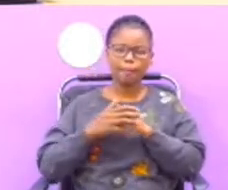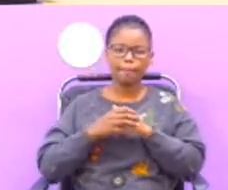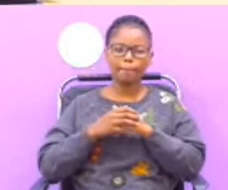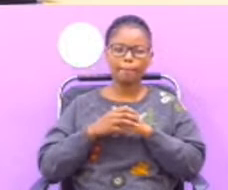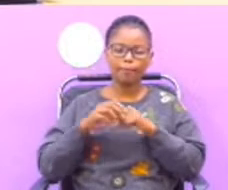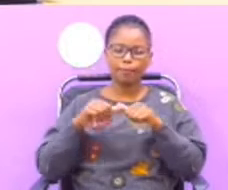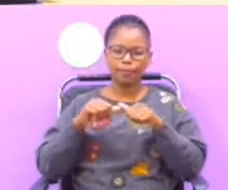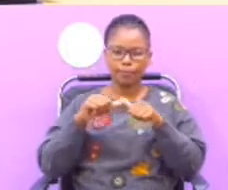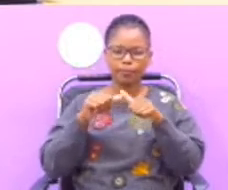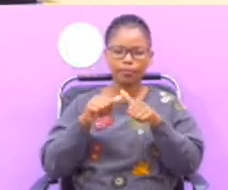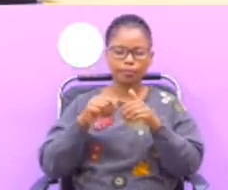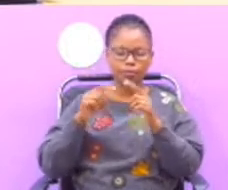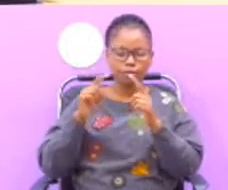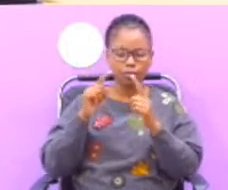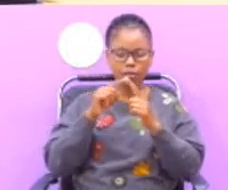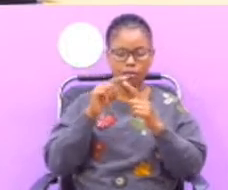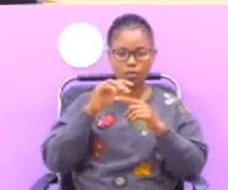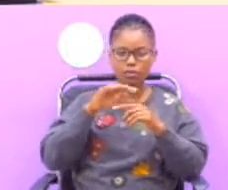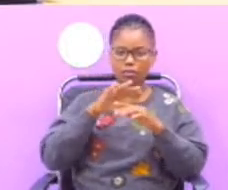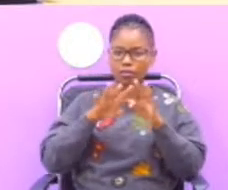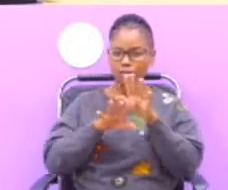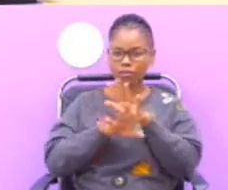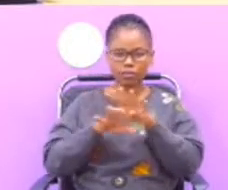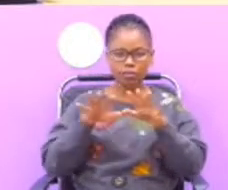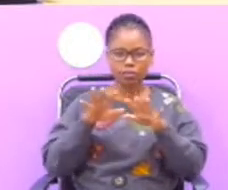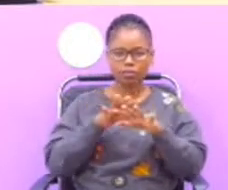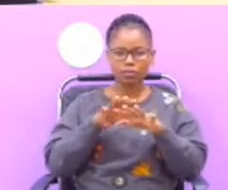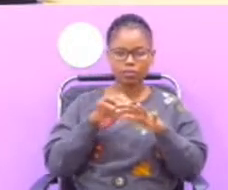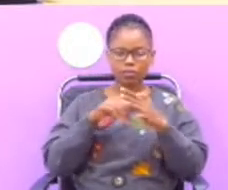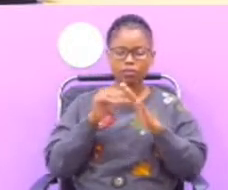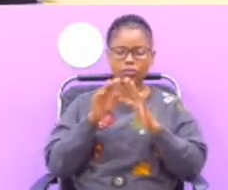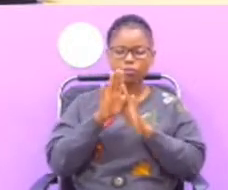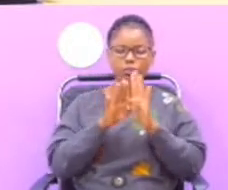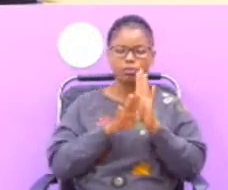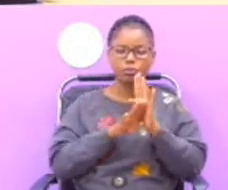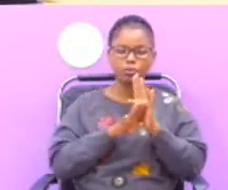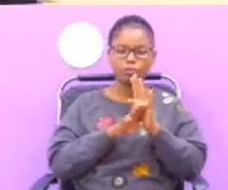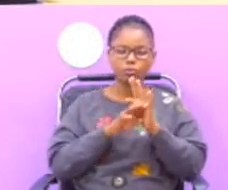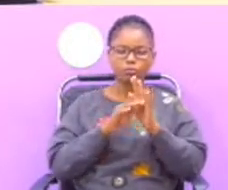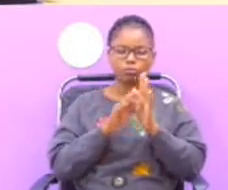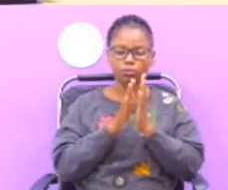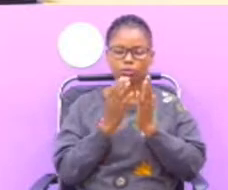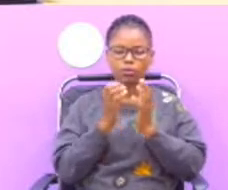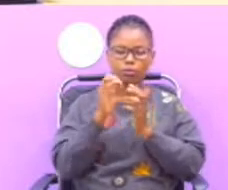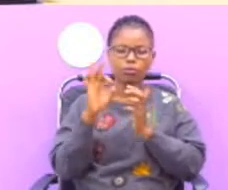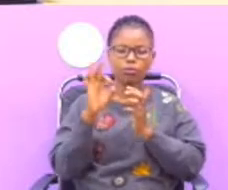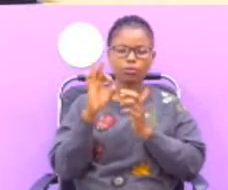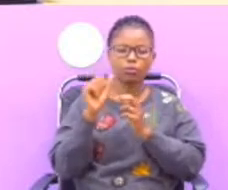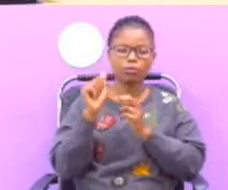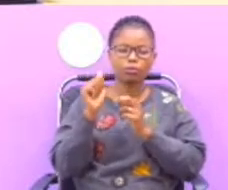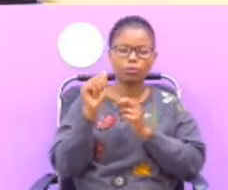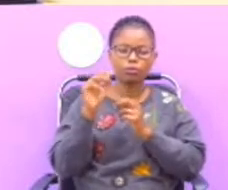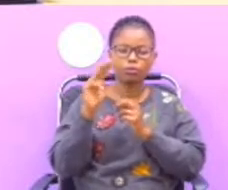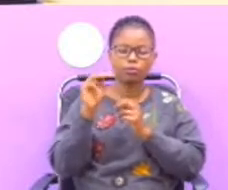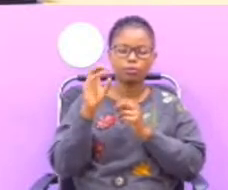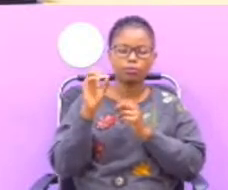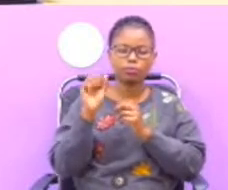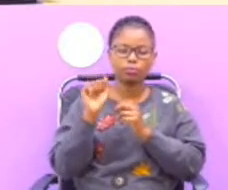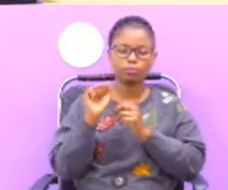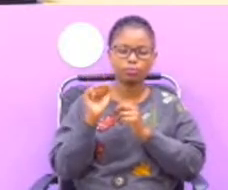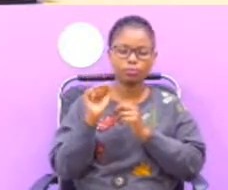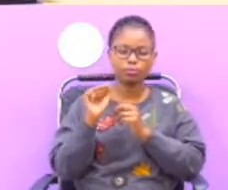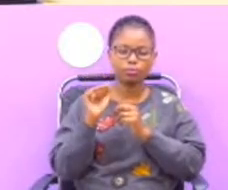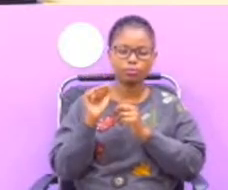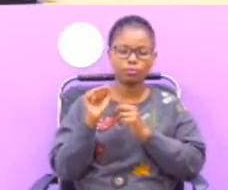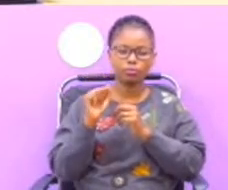giki na ndirenda umuthi tuingire thiini wa ibuku ria Amosi nigetha nindamenya ni raririkana turakinyitie